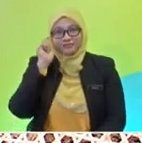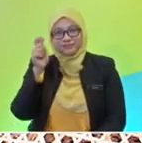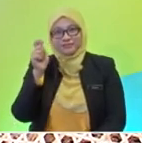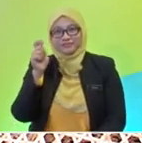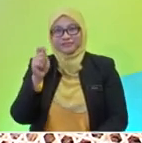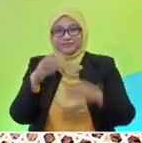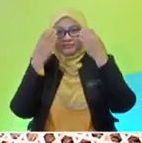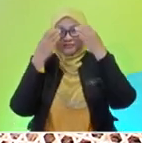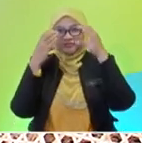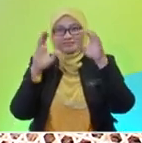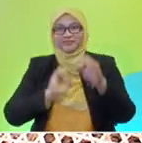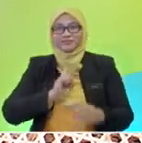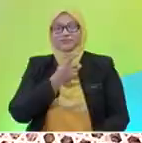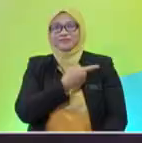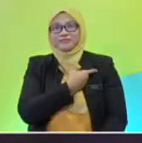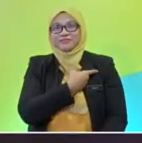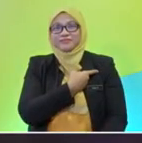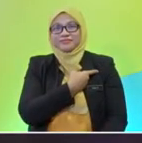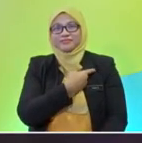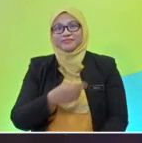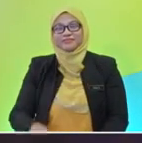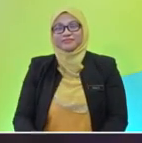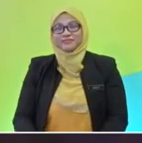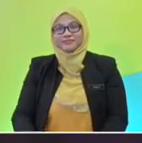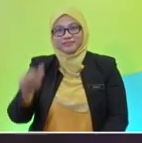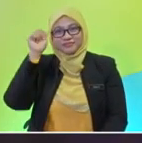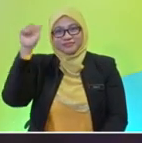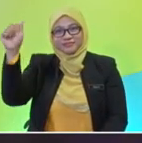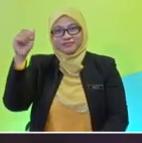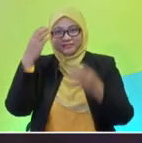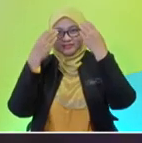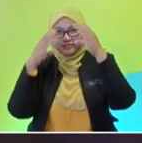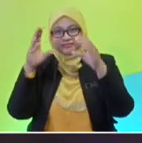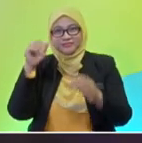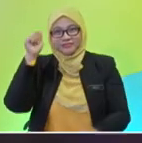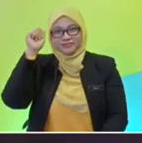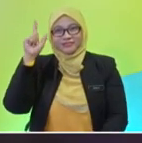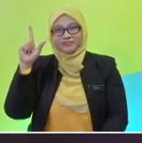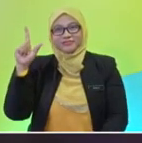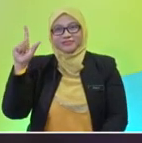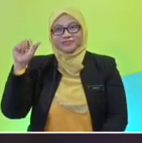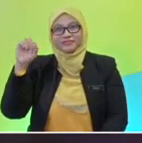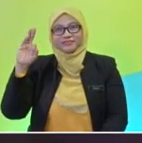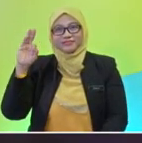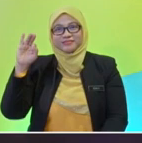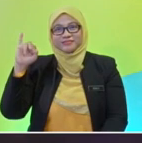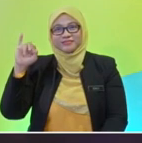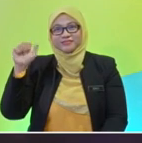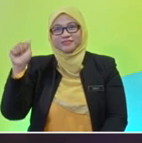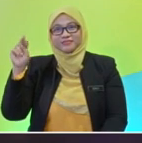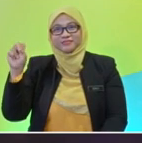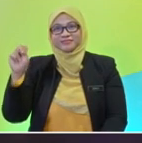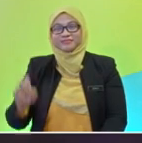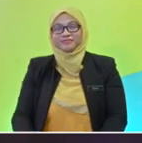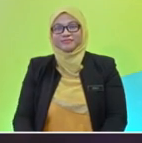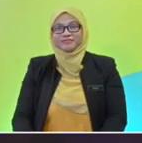penyampai kita iaitu Cikgu Alfian. Assalamualaikum Cikgu Alfian. Waalaikumsalam warahmatullahi wabarakatuh. Sihat Hanif? Alhamdulillah, sigap bergaya